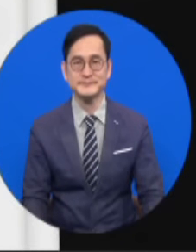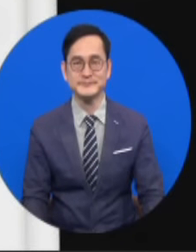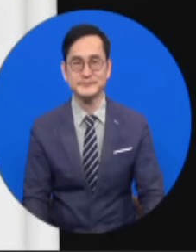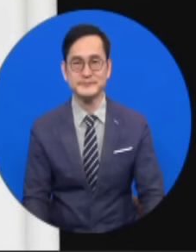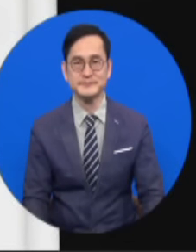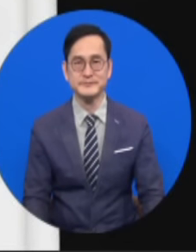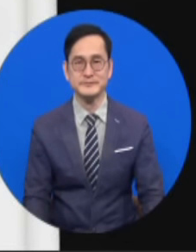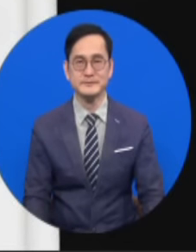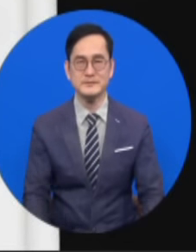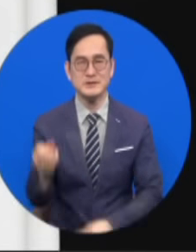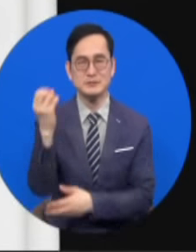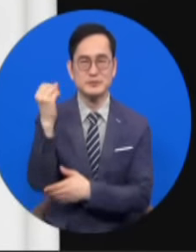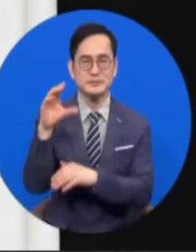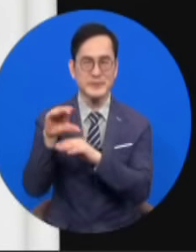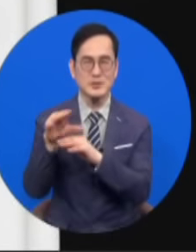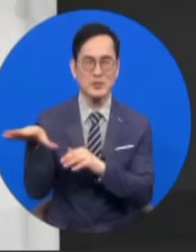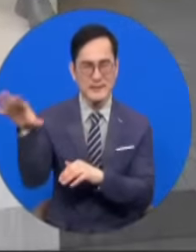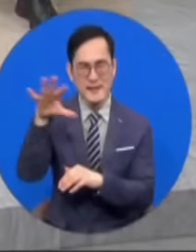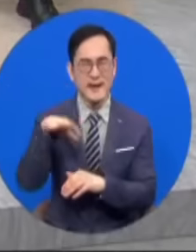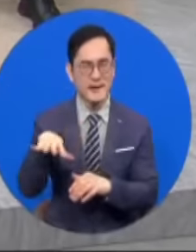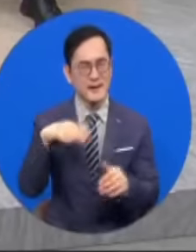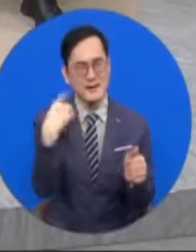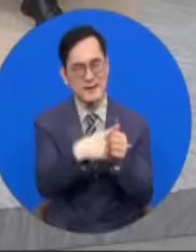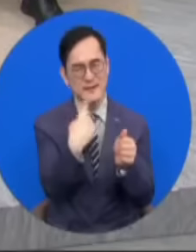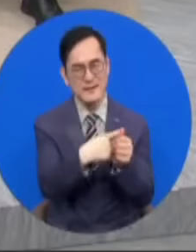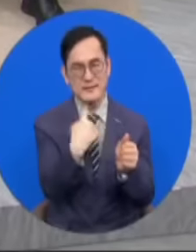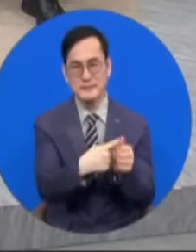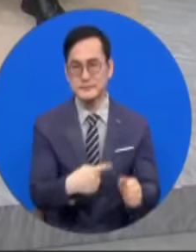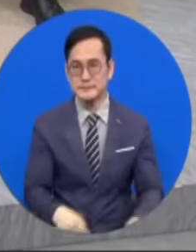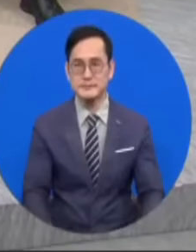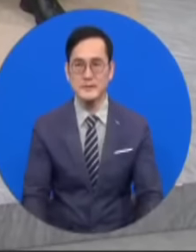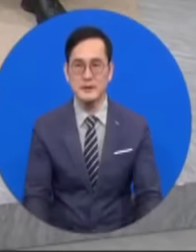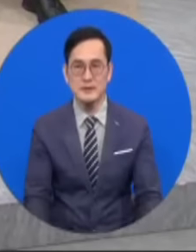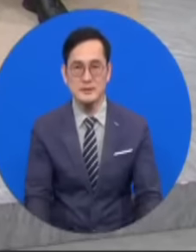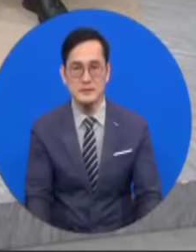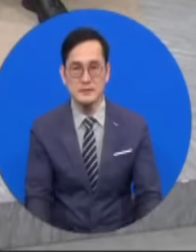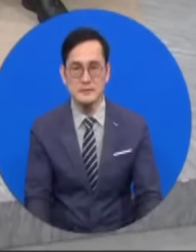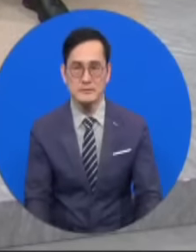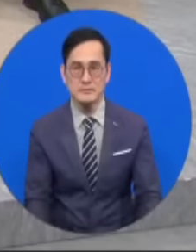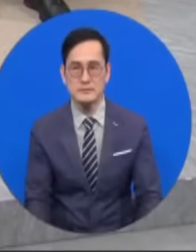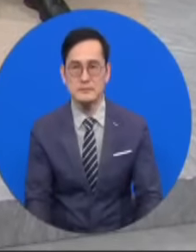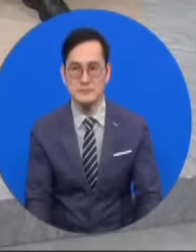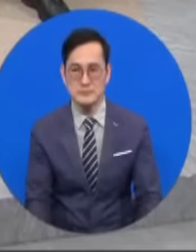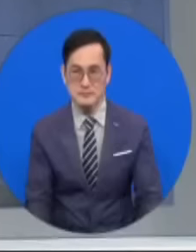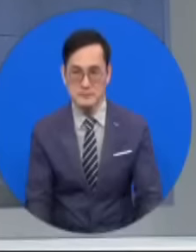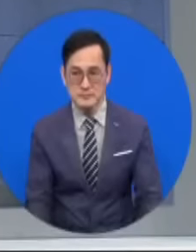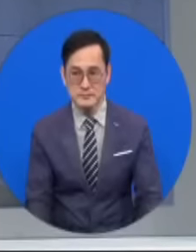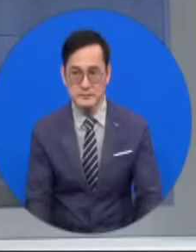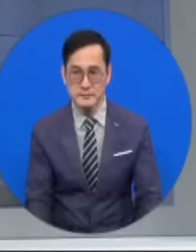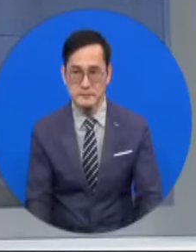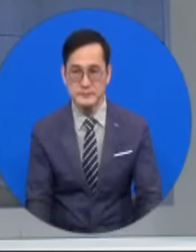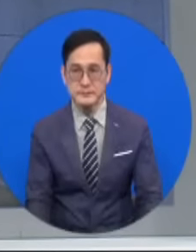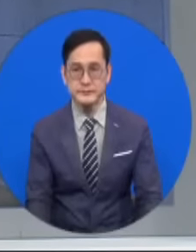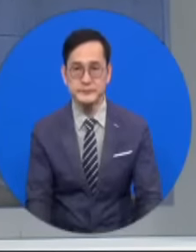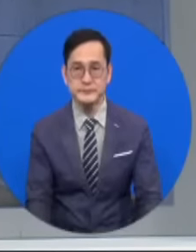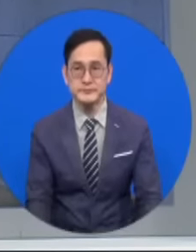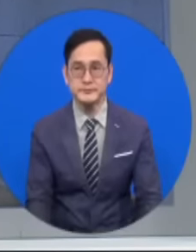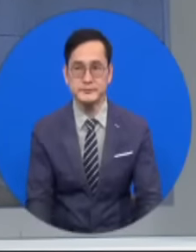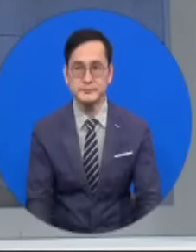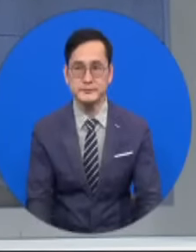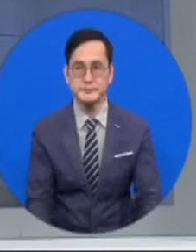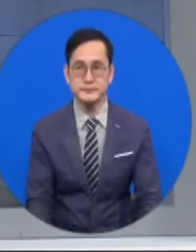강하게 비판한 사설을 써서 제가 읽어 드렸는데 동화일보 조선일보 세계일보 한국일보